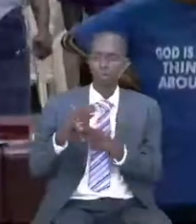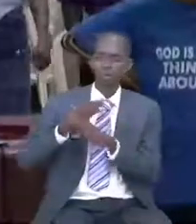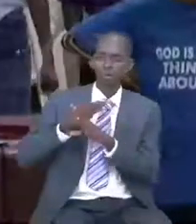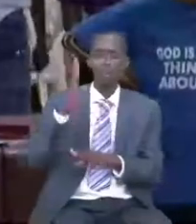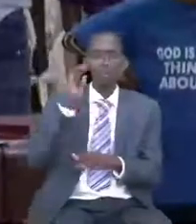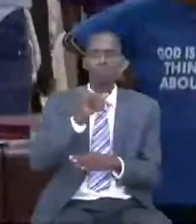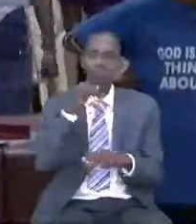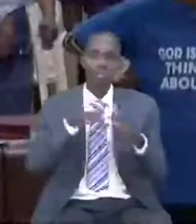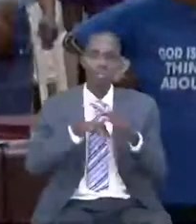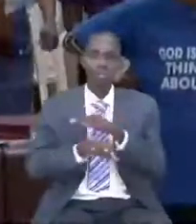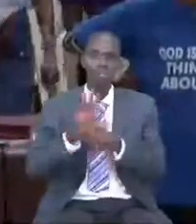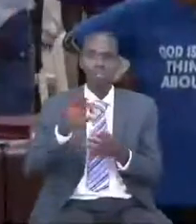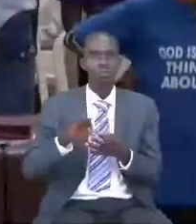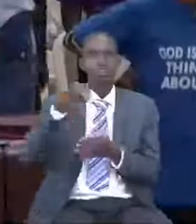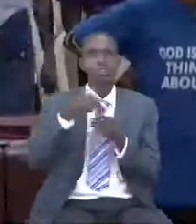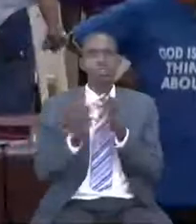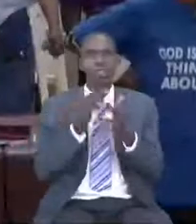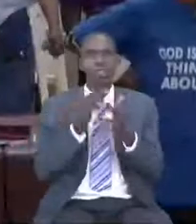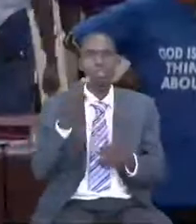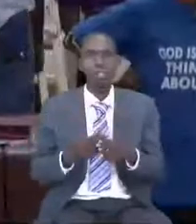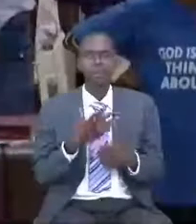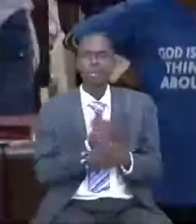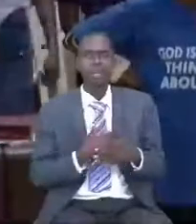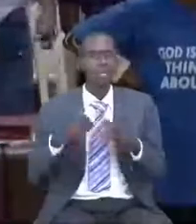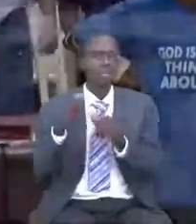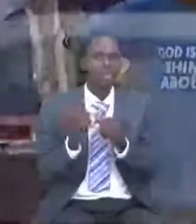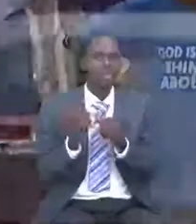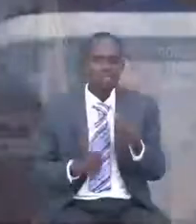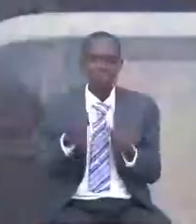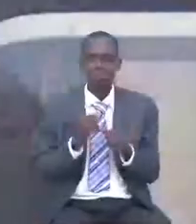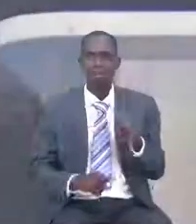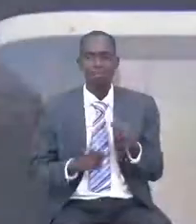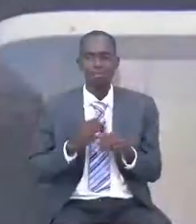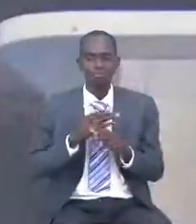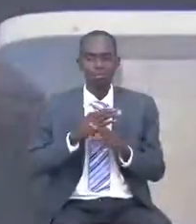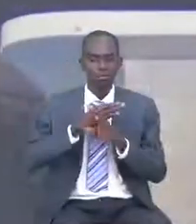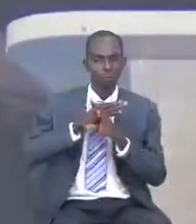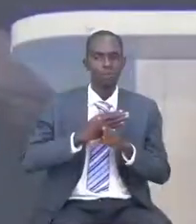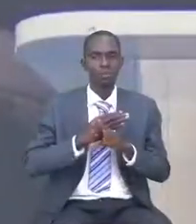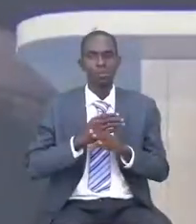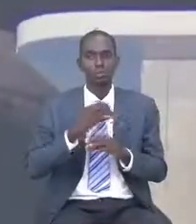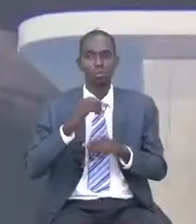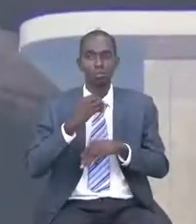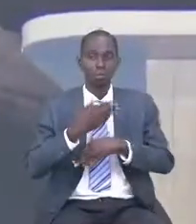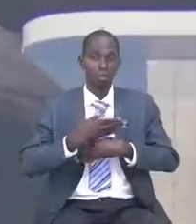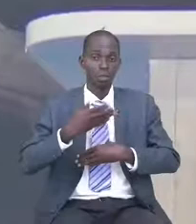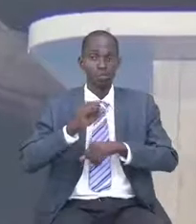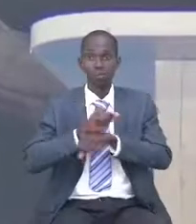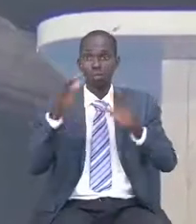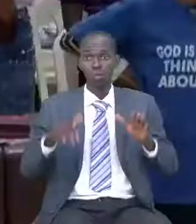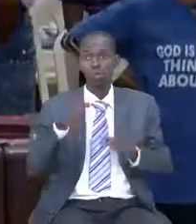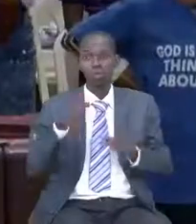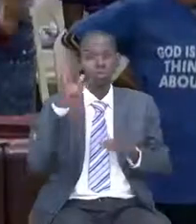âme. La maltraitance ne va pas toucher ton esprit. Et toute pierre